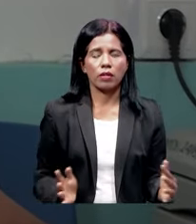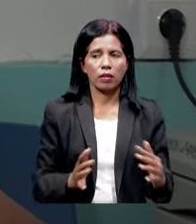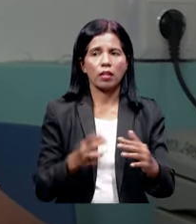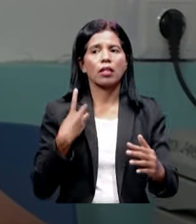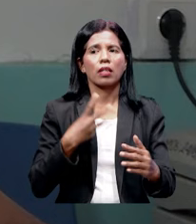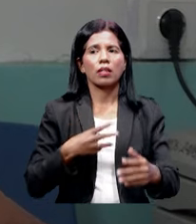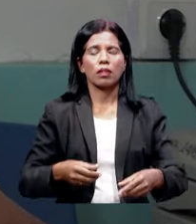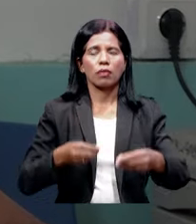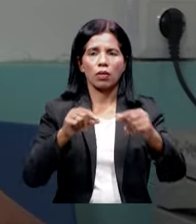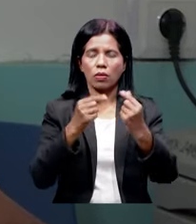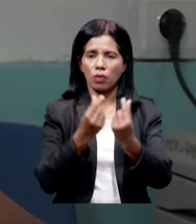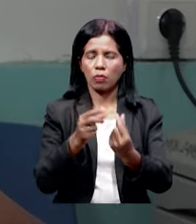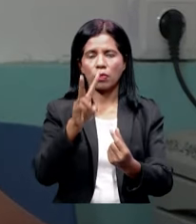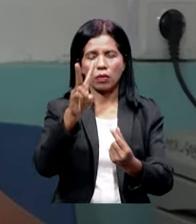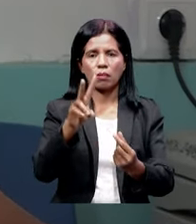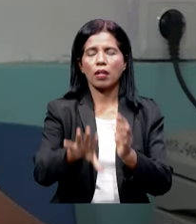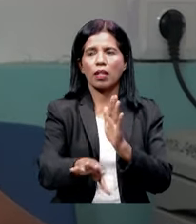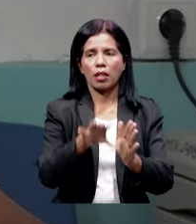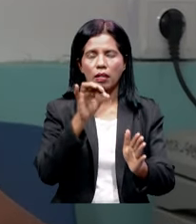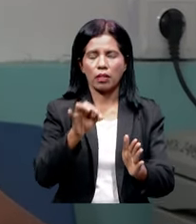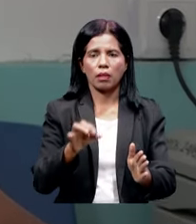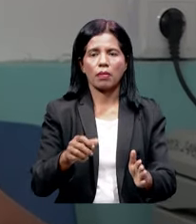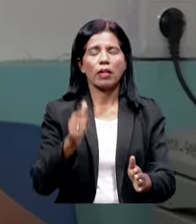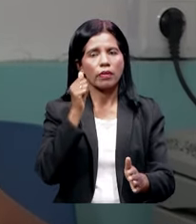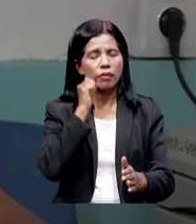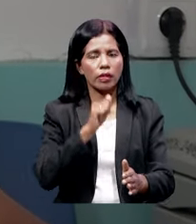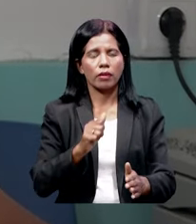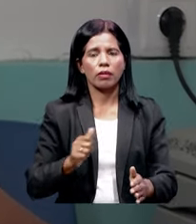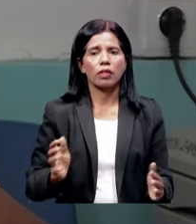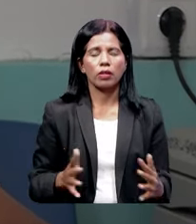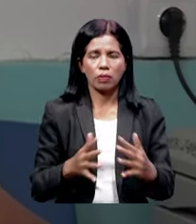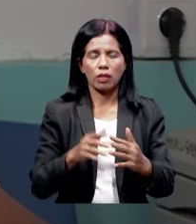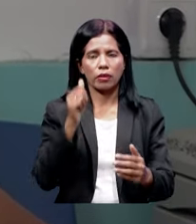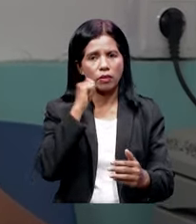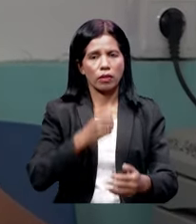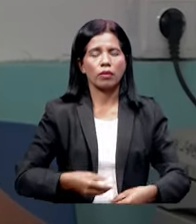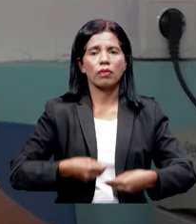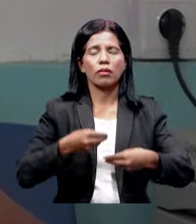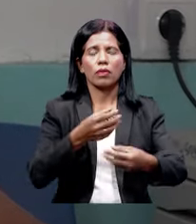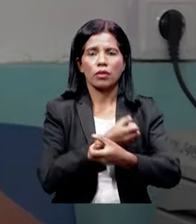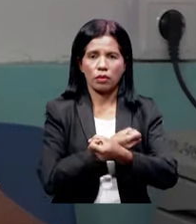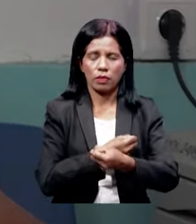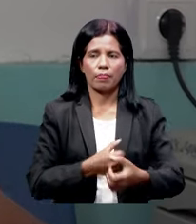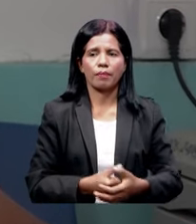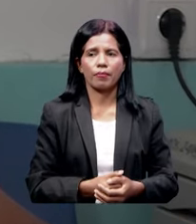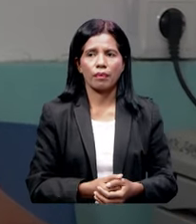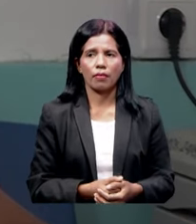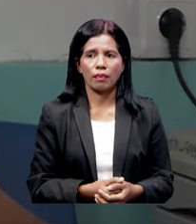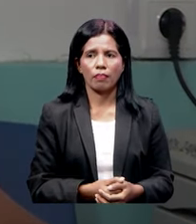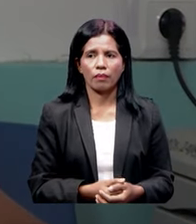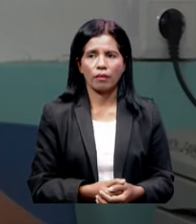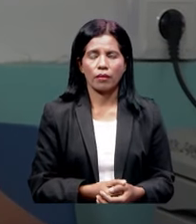tarjetu grupu rua rit makahetan. Ba ina nisin rua, ba ina nisin fo susu. Ne ba makhalo durante ne halau